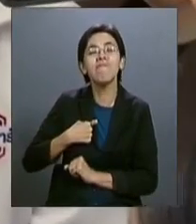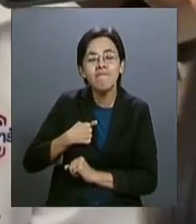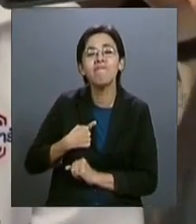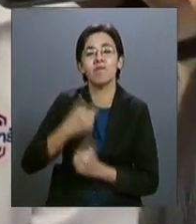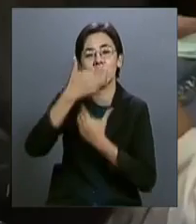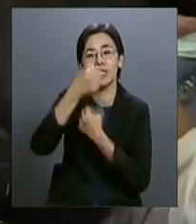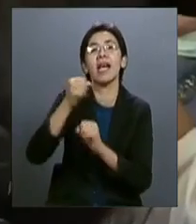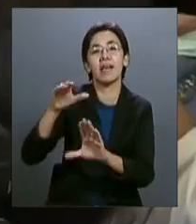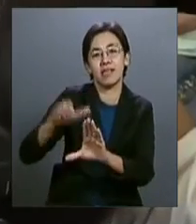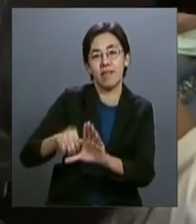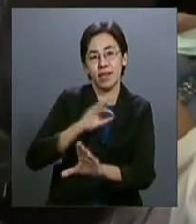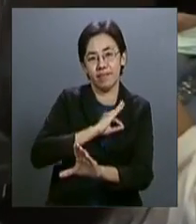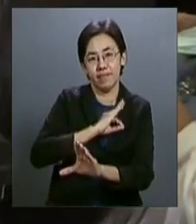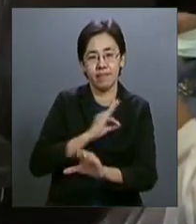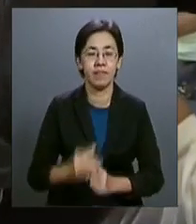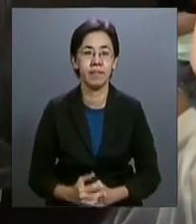ครับ